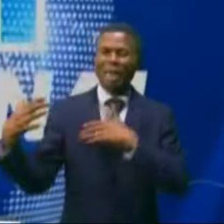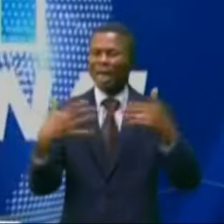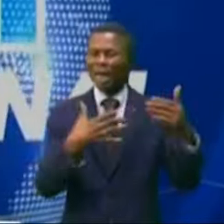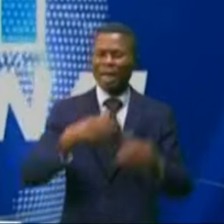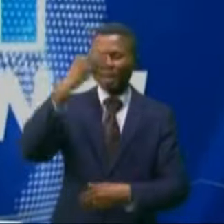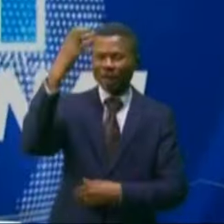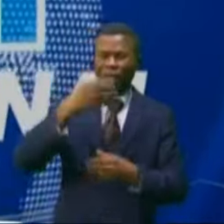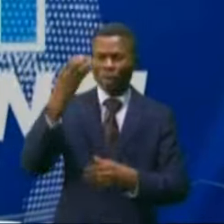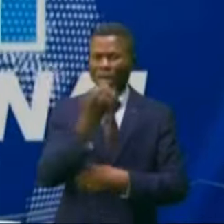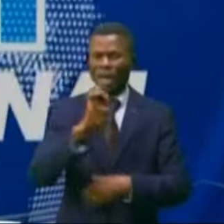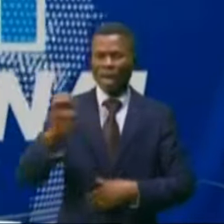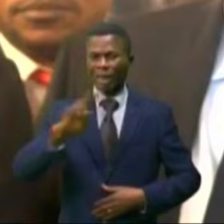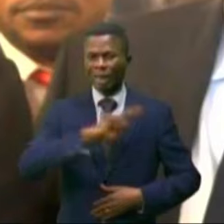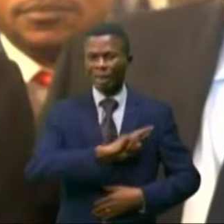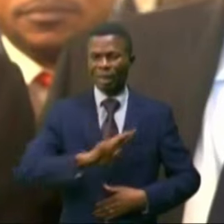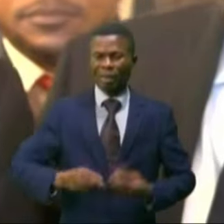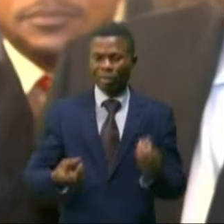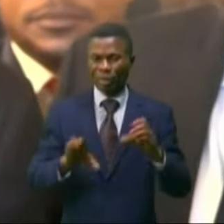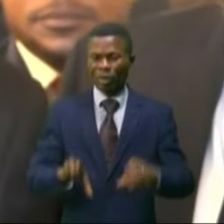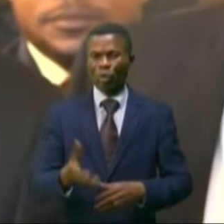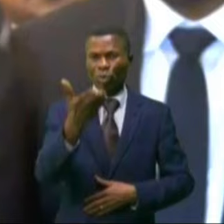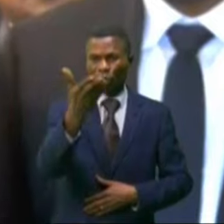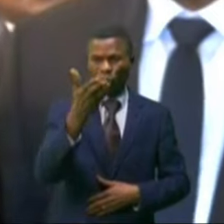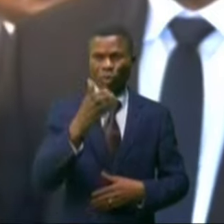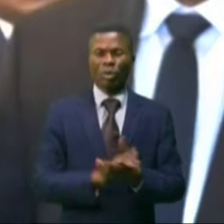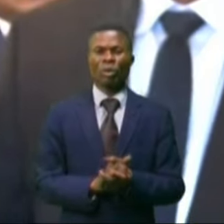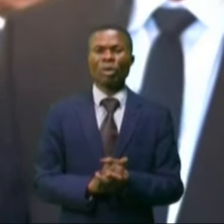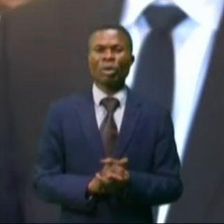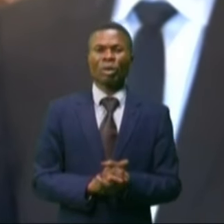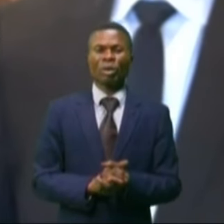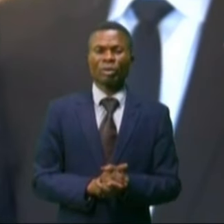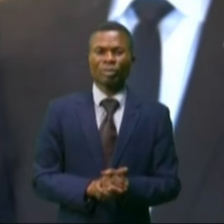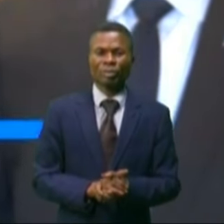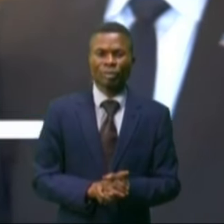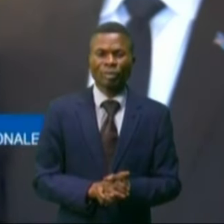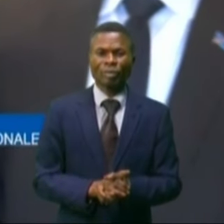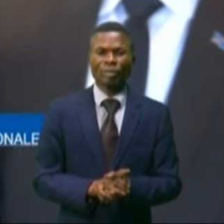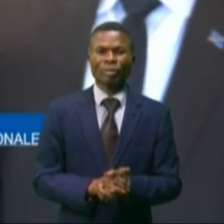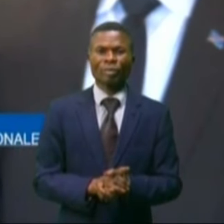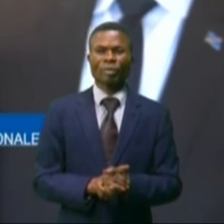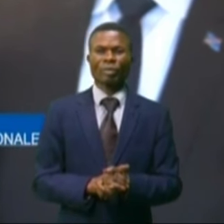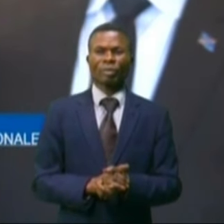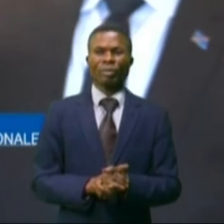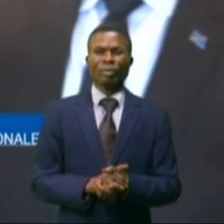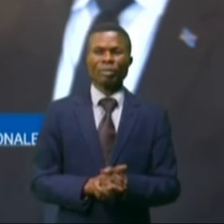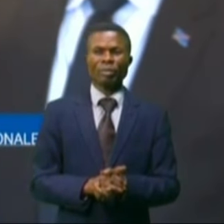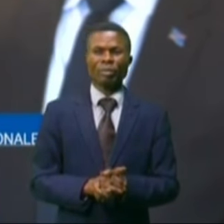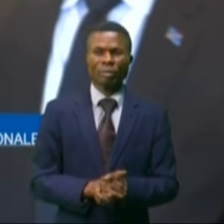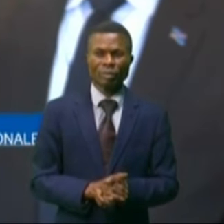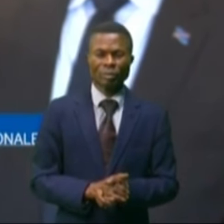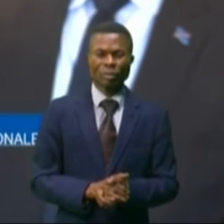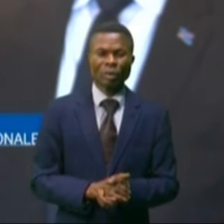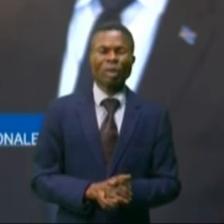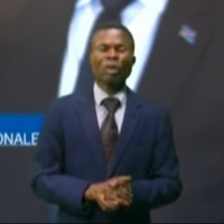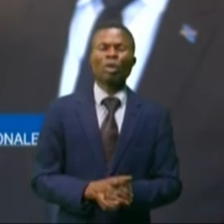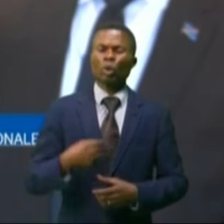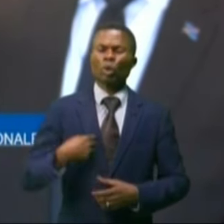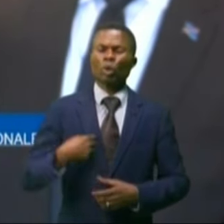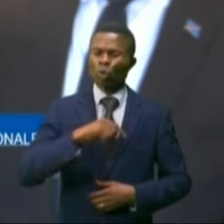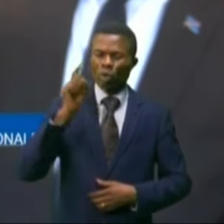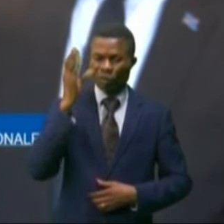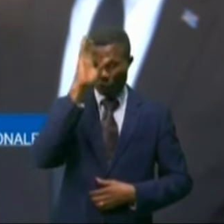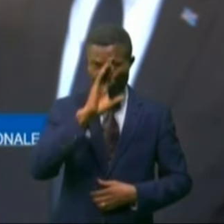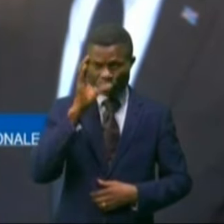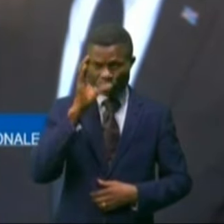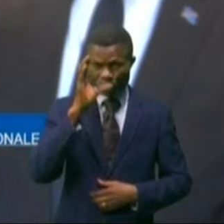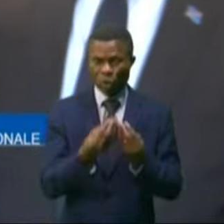dans l'est du pays. Nous venons de faire passer, pour les frères adoptés, une résolution au niveau